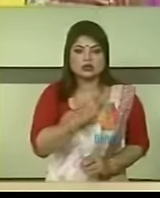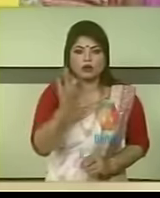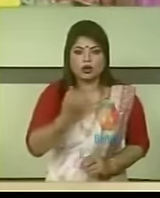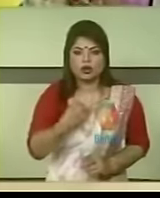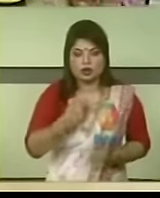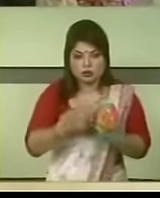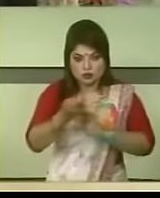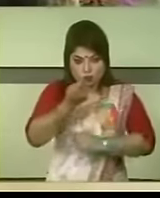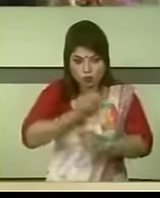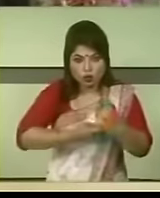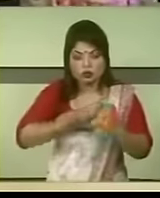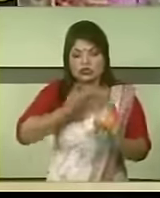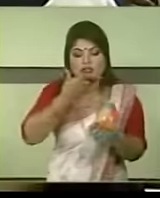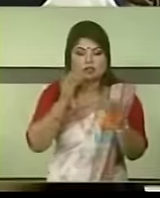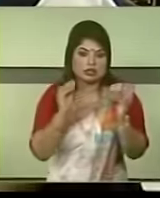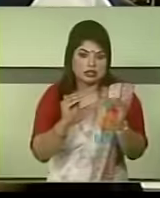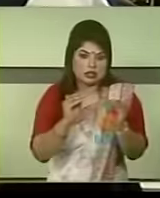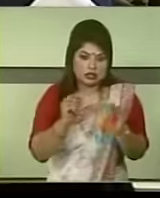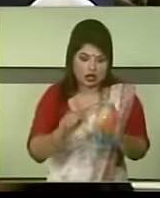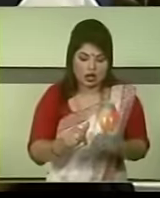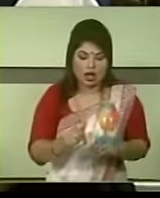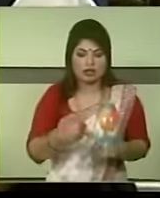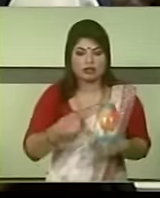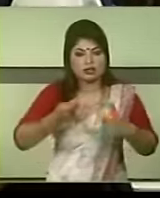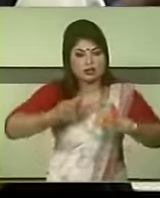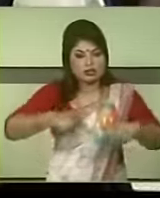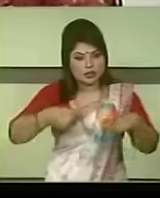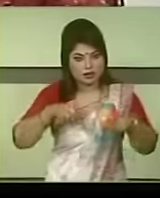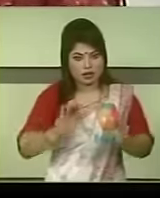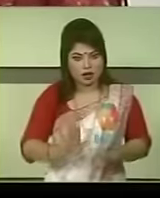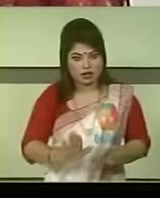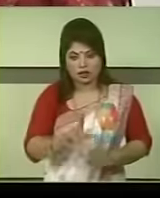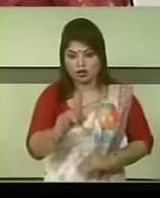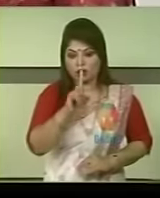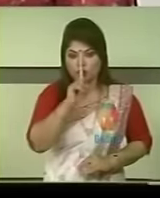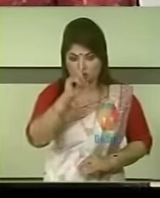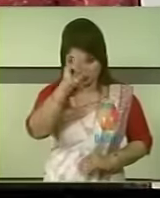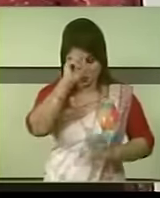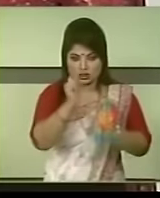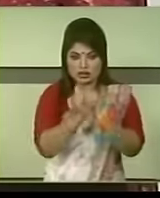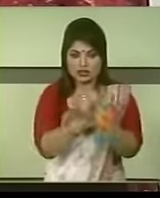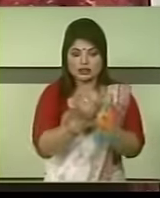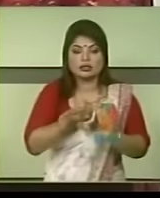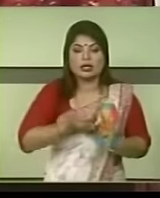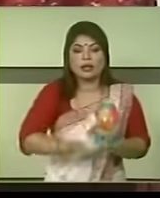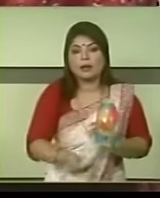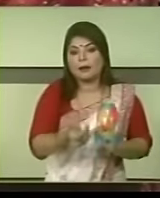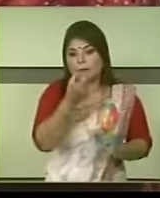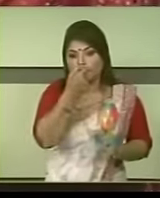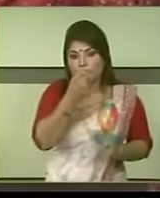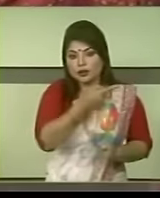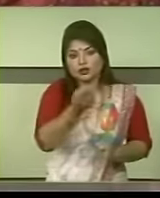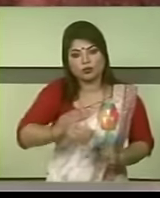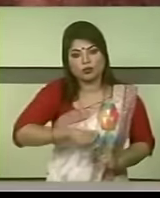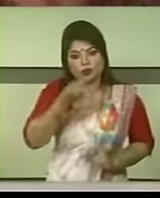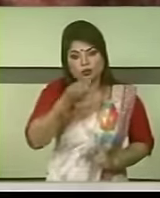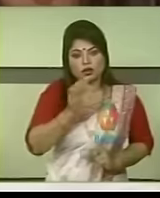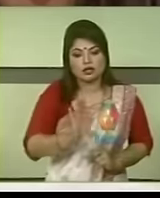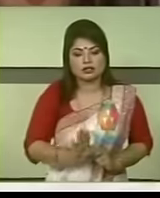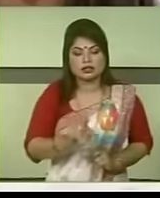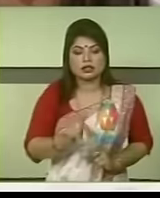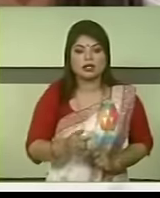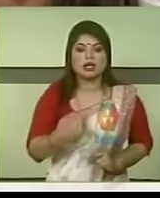তাদের বিকশিত জীবনের দিকে এগিয়ে নেওয়ার যে প্রত্যয় ও প্রচেষ্টা চালিয়ে যাচ্ছেন প্রধানমন্ত্রীর কন্যা সাইমা ওয়াজেদ হোসেন তা অবশ্যই প্রশংসার দাবিদার। তার